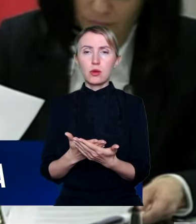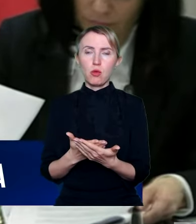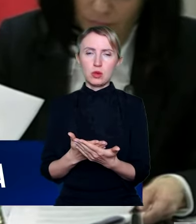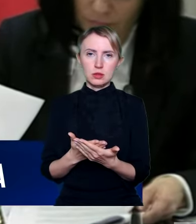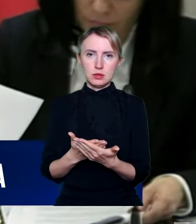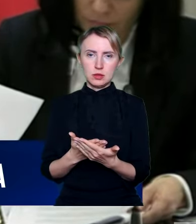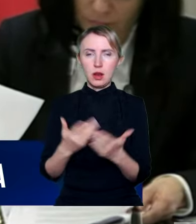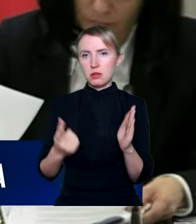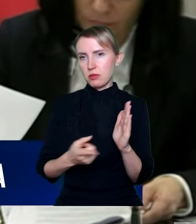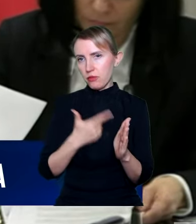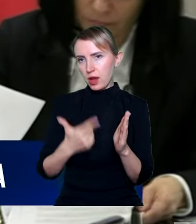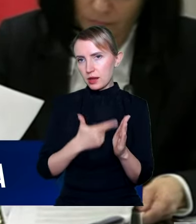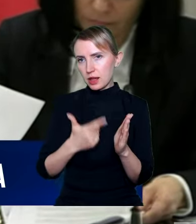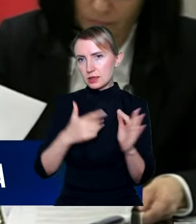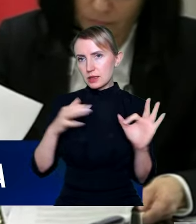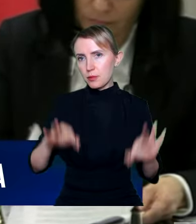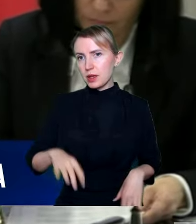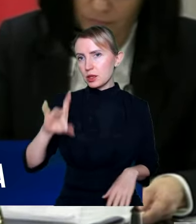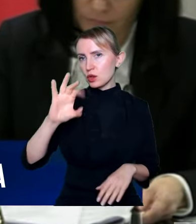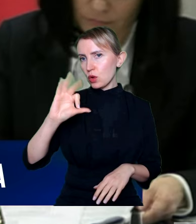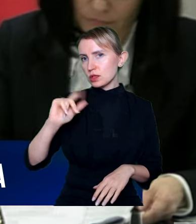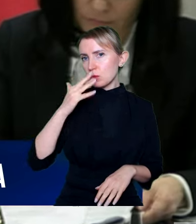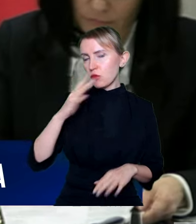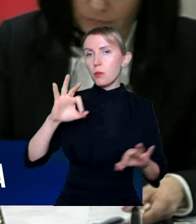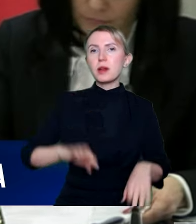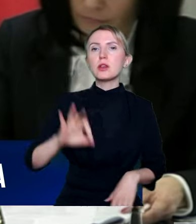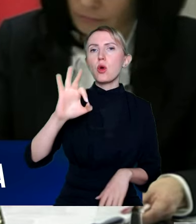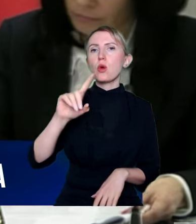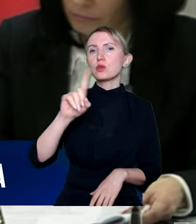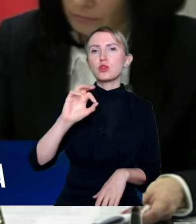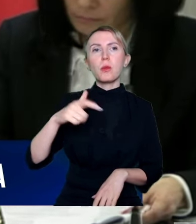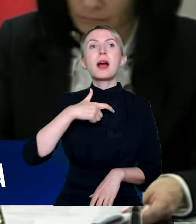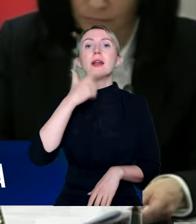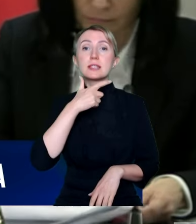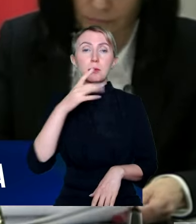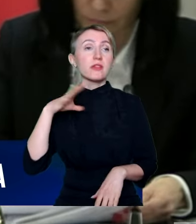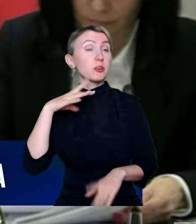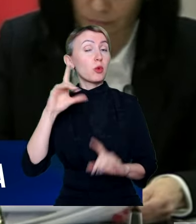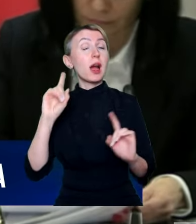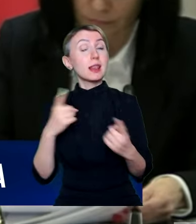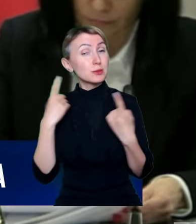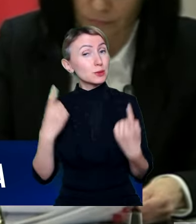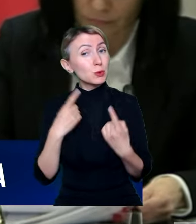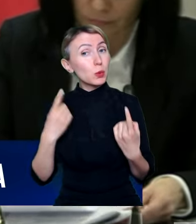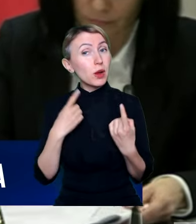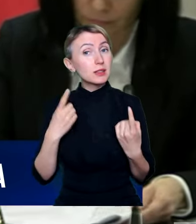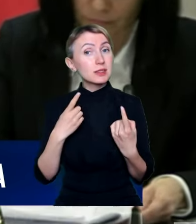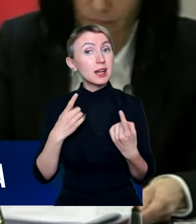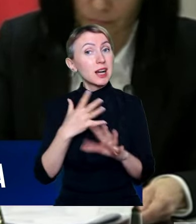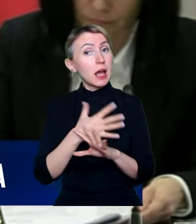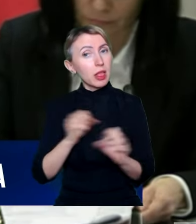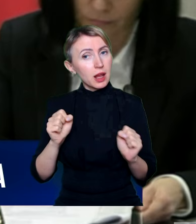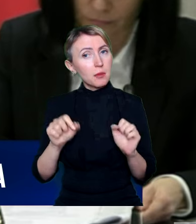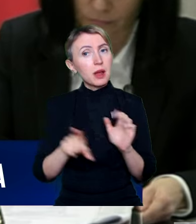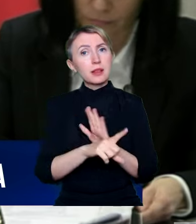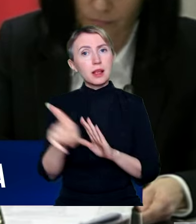dwa razy, jak powiedział pan Gosek z panem Ozdobą, było dość śmiesznie i zabawnie, ale sytuacja staje się dość taka dramatyczna dla tych panów,